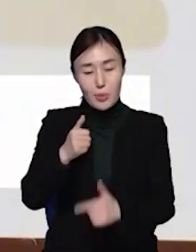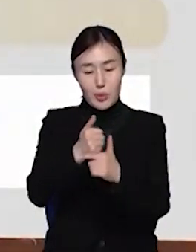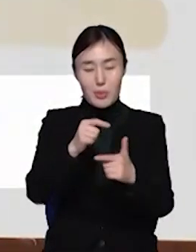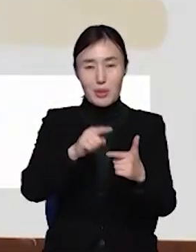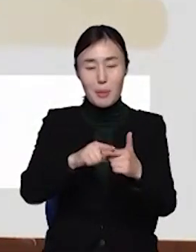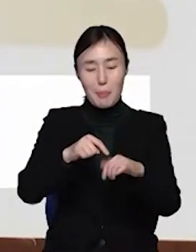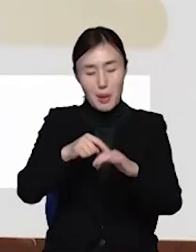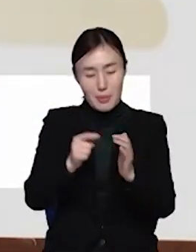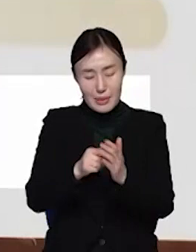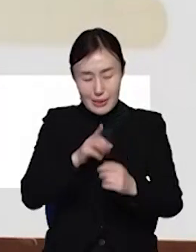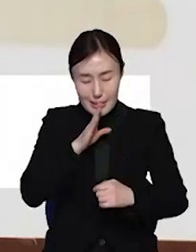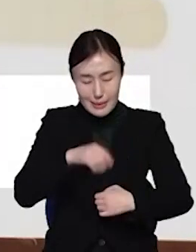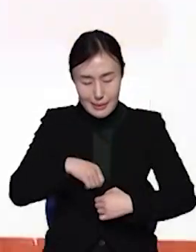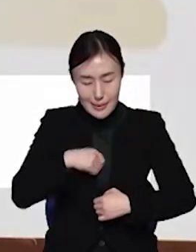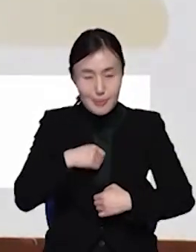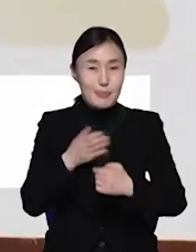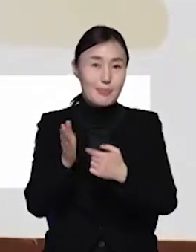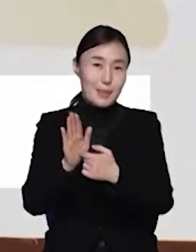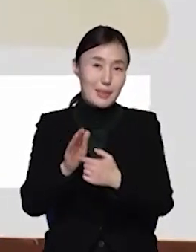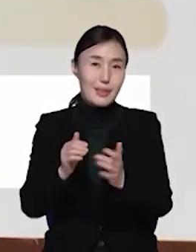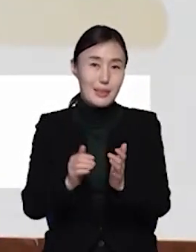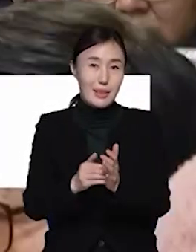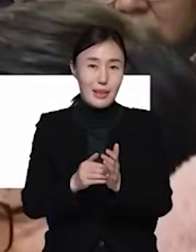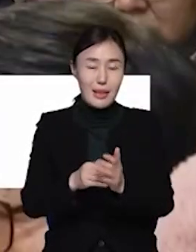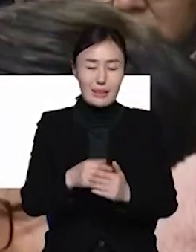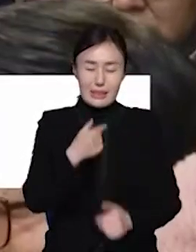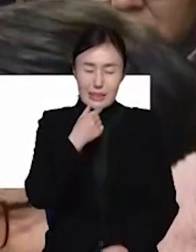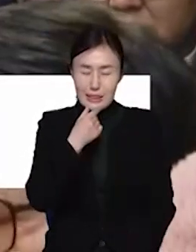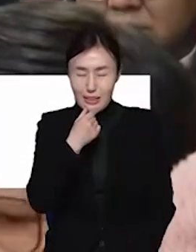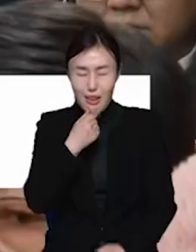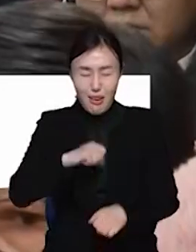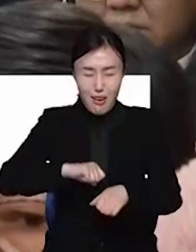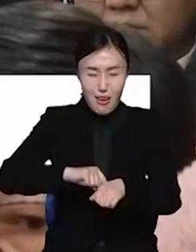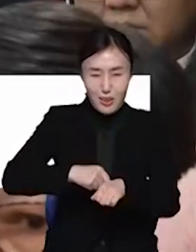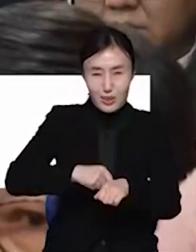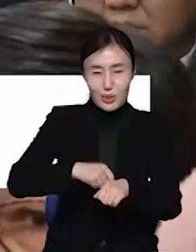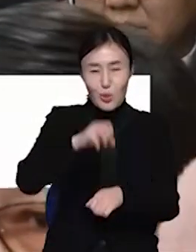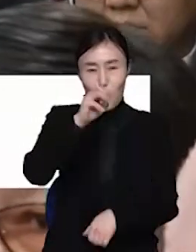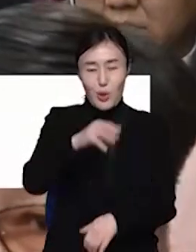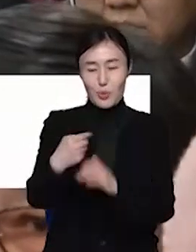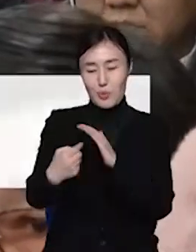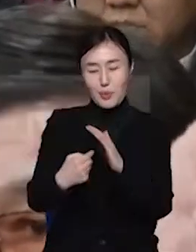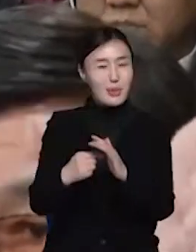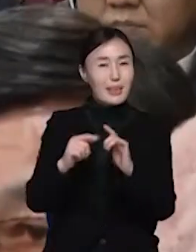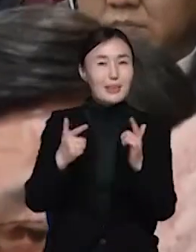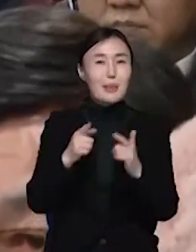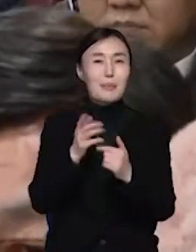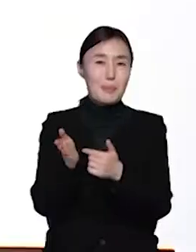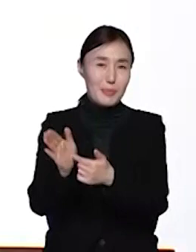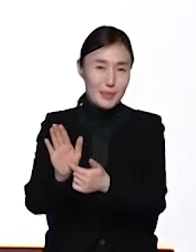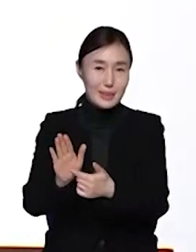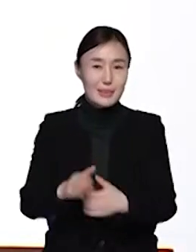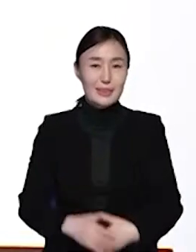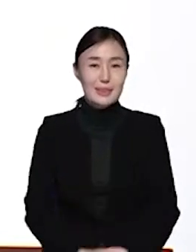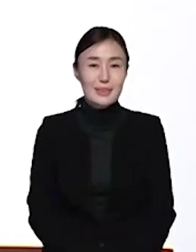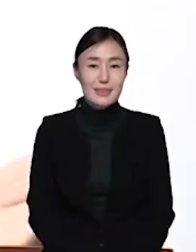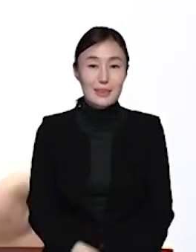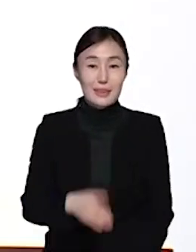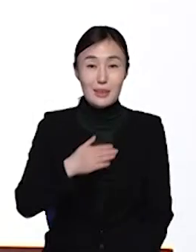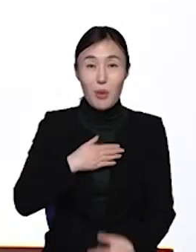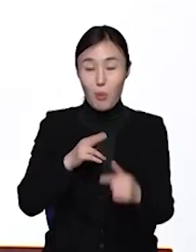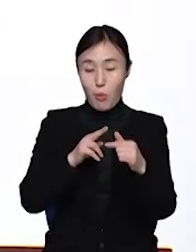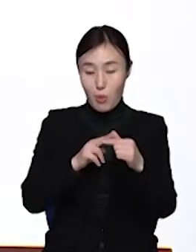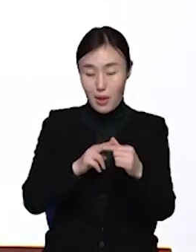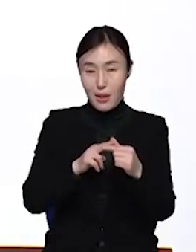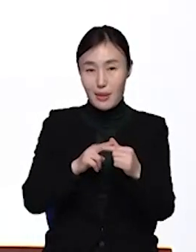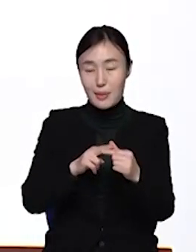진심이라고 강조했습니다. 또 하기 싫은 숙제를 하기 위해 온 것이 아니라고 덧붙였습니다. 저와 우리